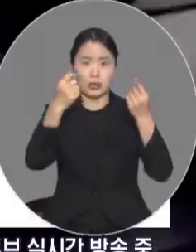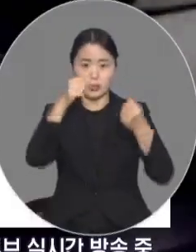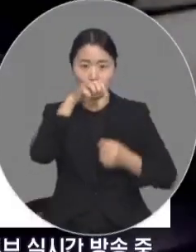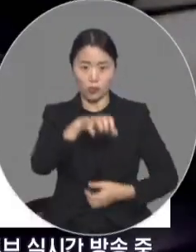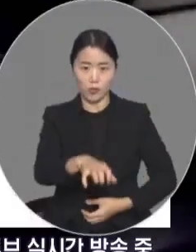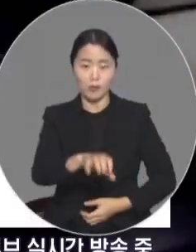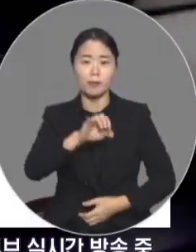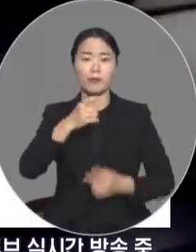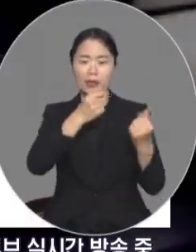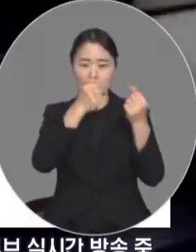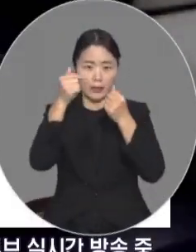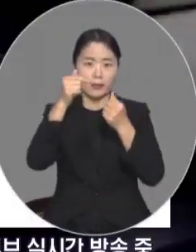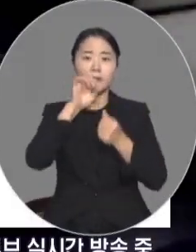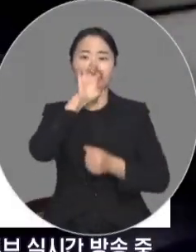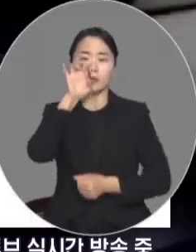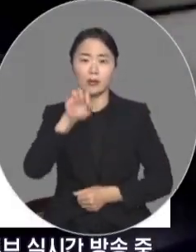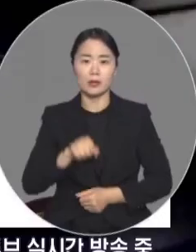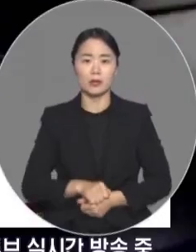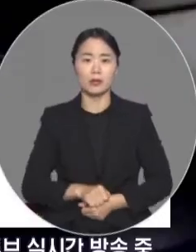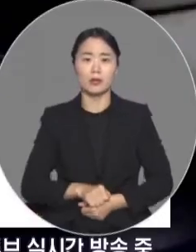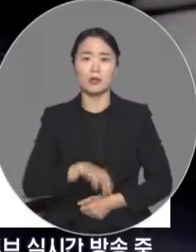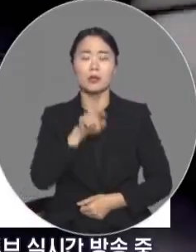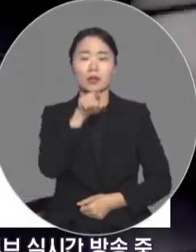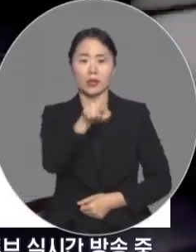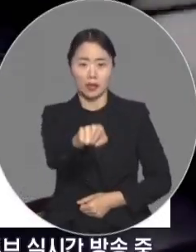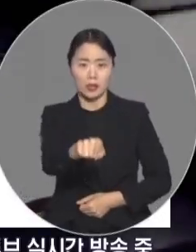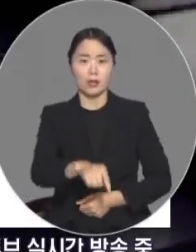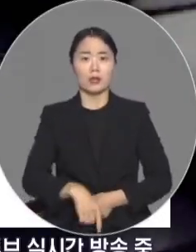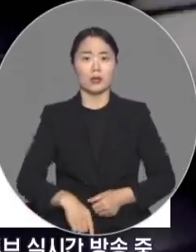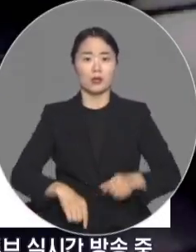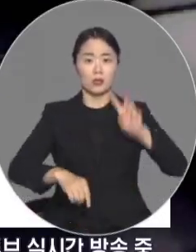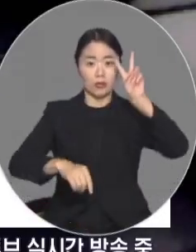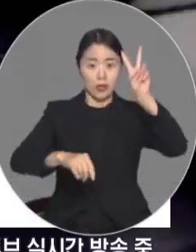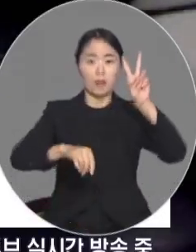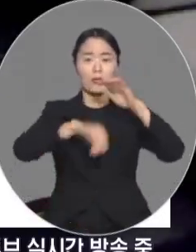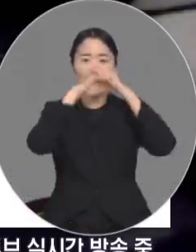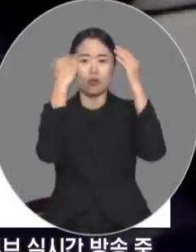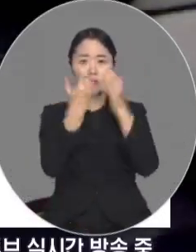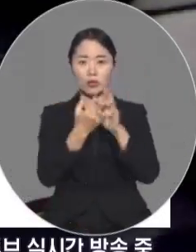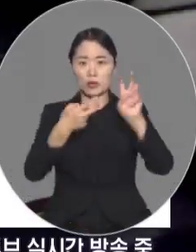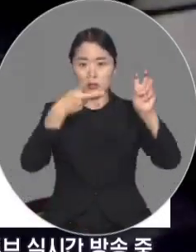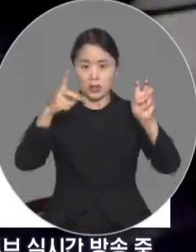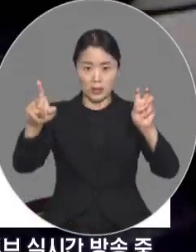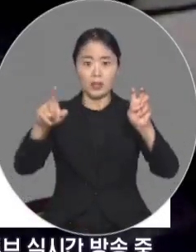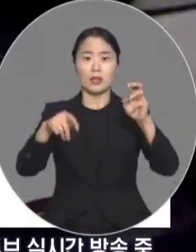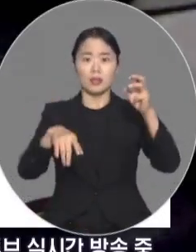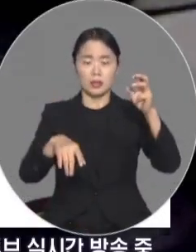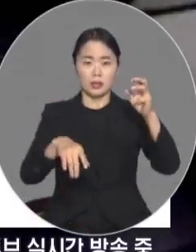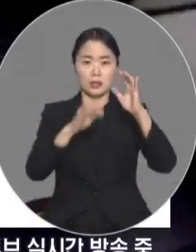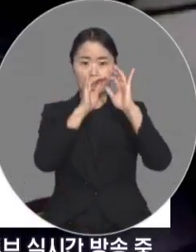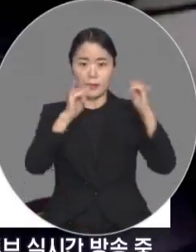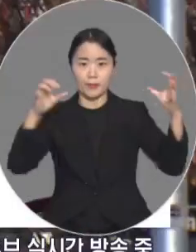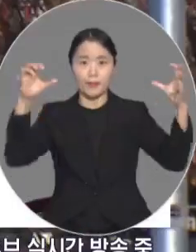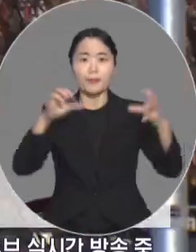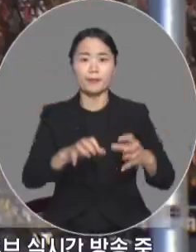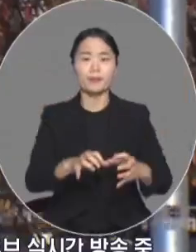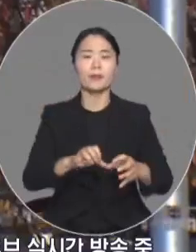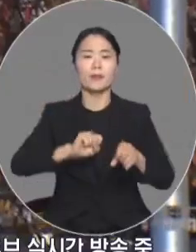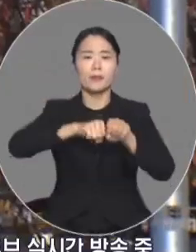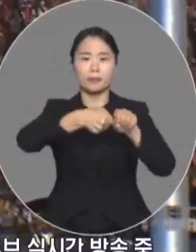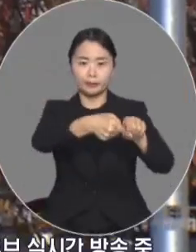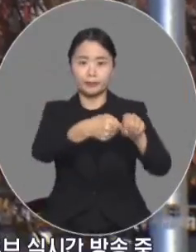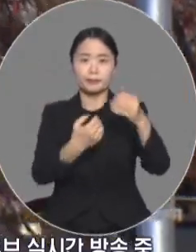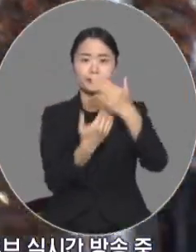발생했는데 알고 보니 두 건 모두 20대 보험사기 일당이 조직적으로 꾸민 고의 사고였습니다.